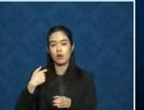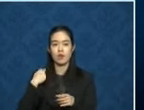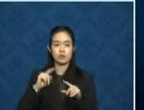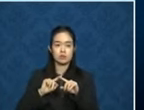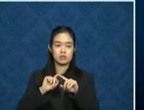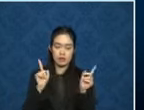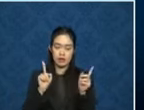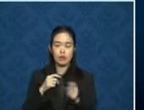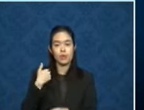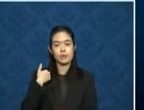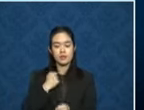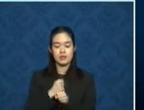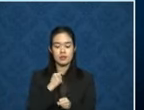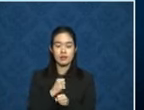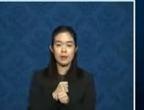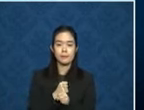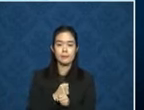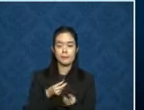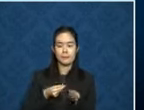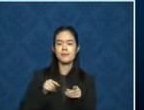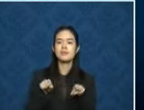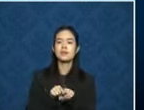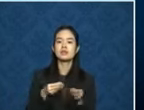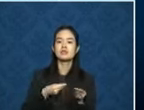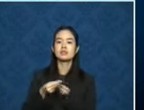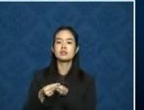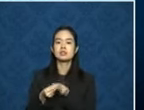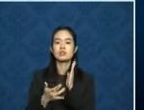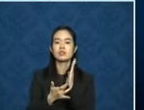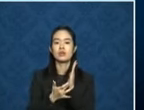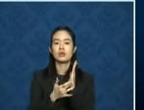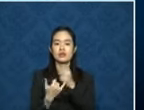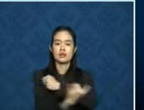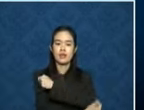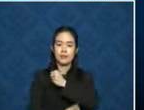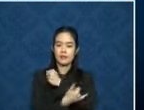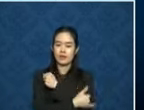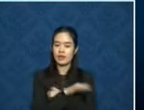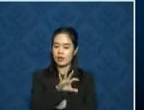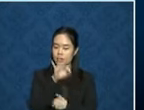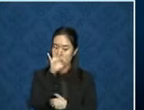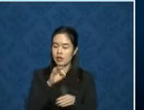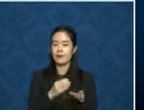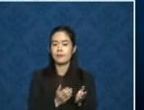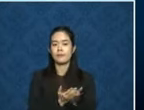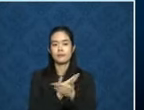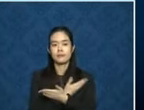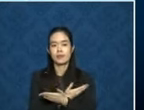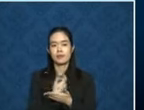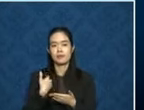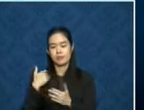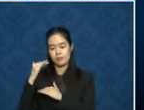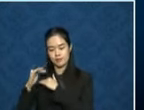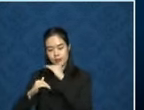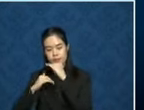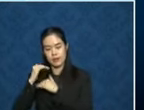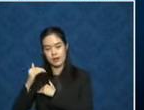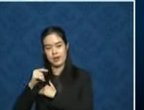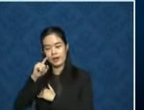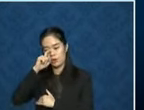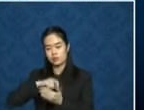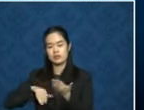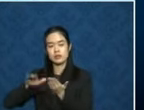งทุนด้านปัญญาประดิษฐ์มักเป็นการซื้อเทคโนโลยีจากต่างประเทศนะครับมาปรับใช้กับธุรกิจของตัวเองมากกว่าการพัฒนาในประเทศและเอา